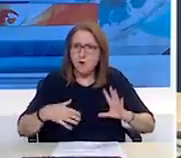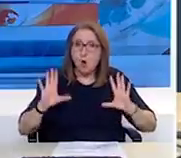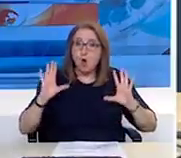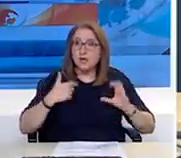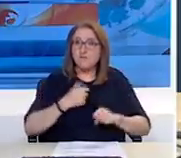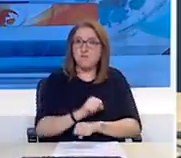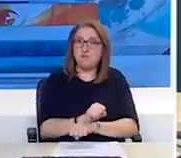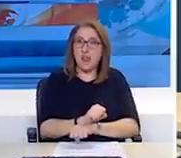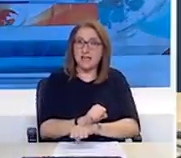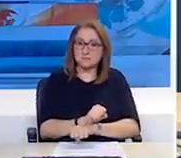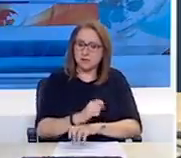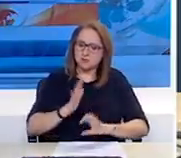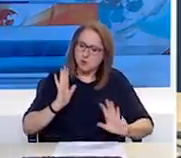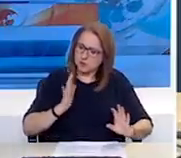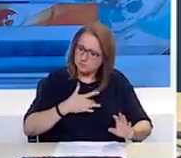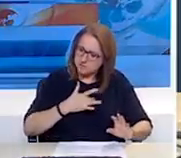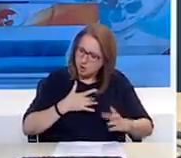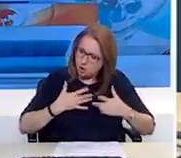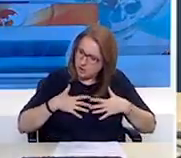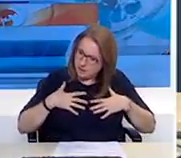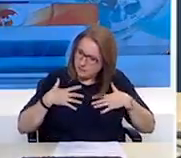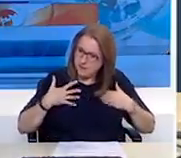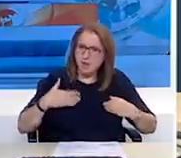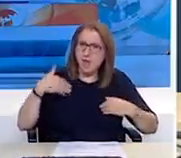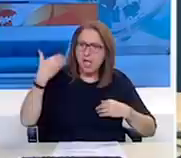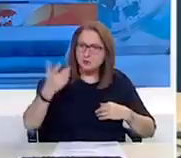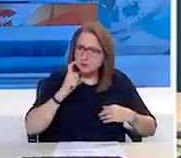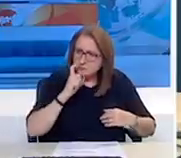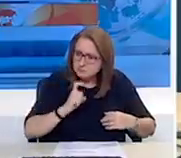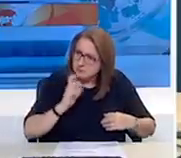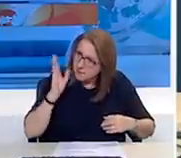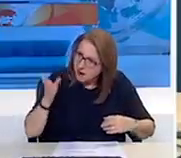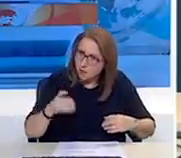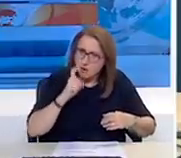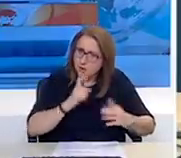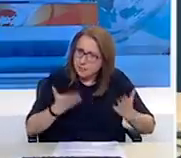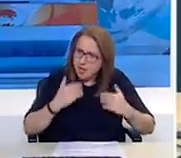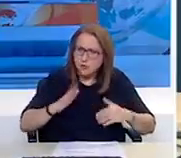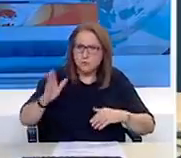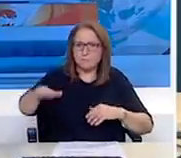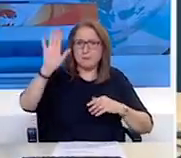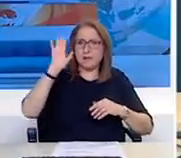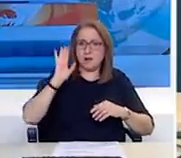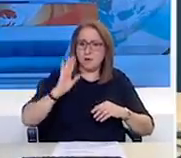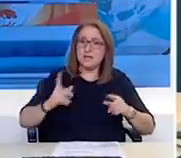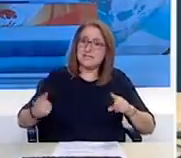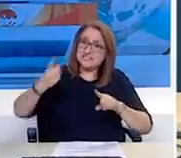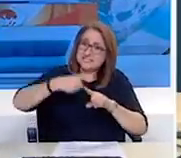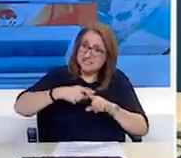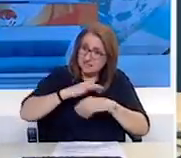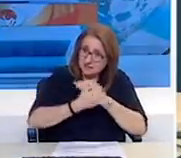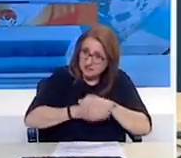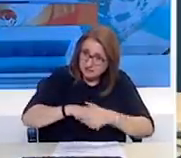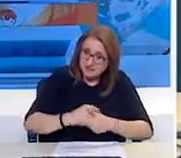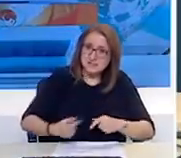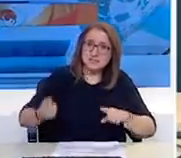αισθανθούμε ψυχολογικά καλύτερα, θα τον περιορίσουμε ακόμα περισσότερο τον κίνδυνο. Αν τηρούμε τα μέτρα υγιεινής μαζί με τη μάσκα, θα είμαστε ακόμα πιο καλά. Αν τηρούμε τα μέτρα